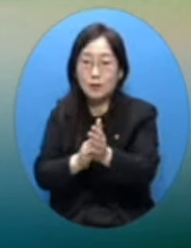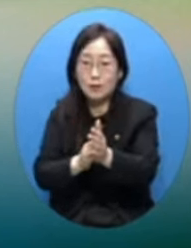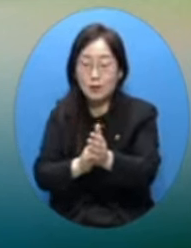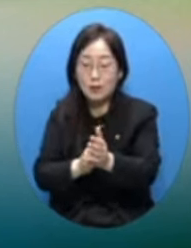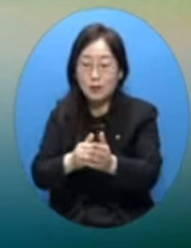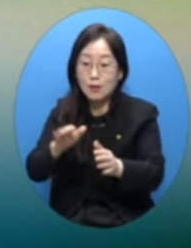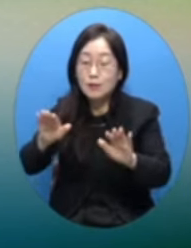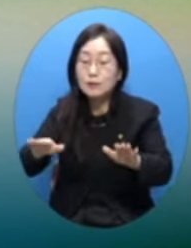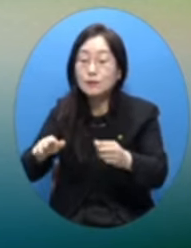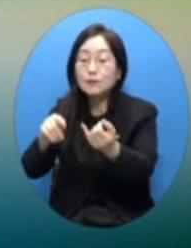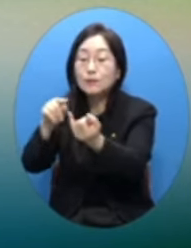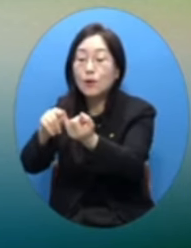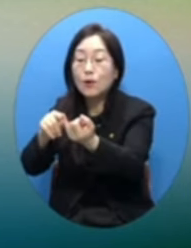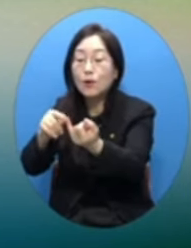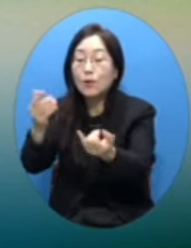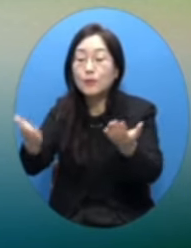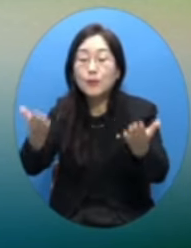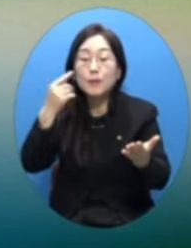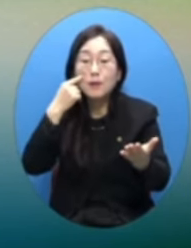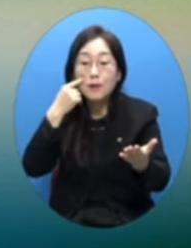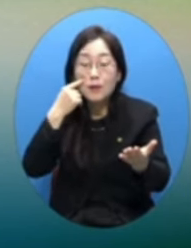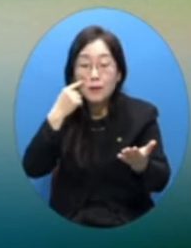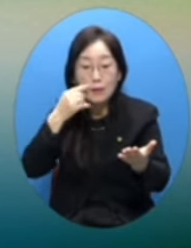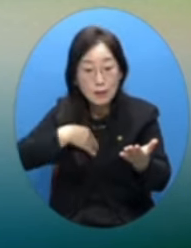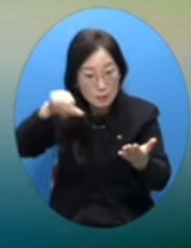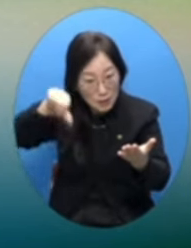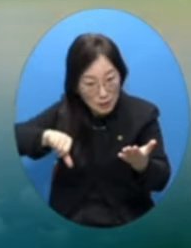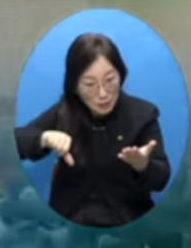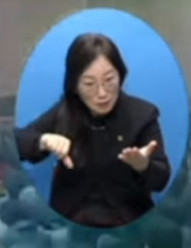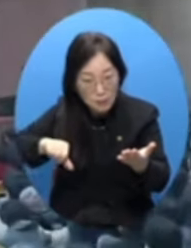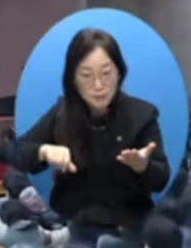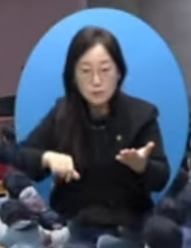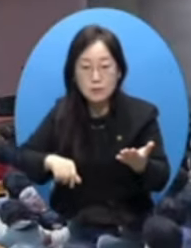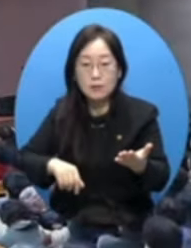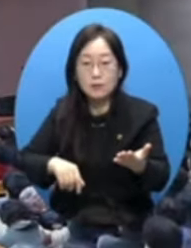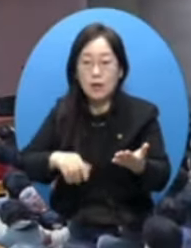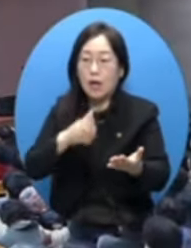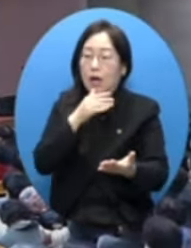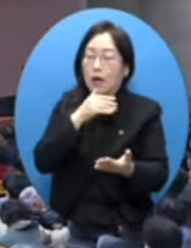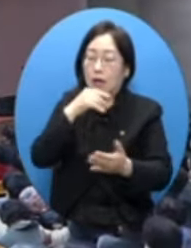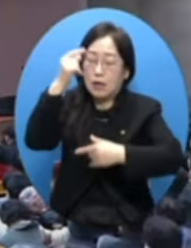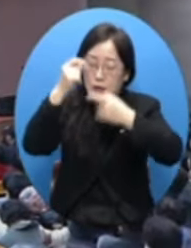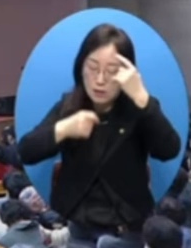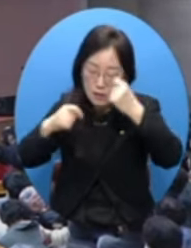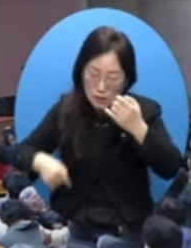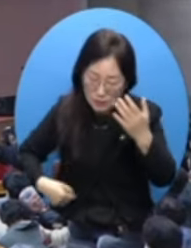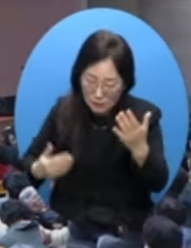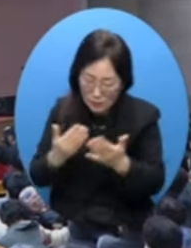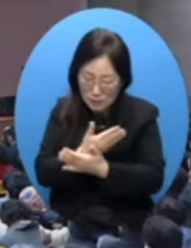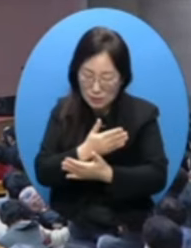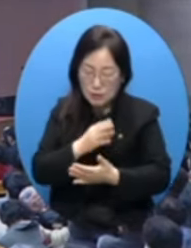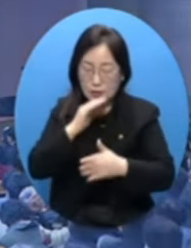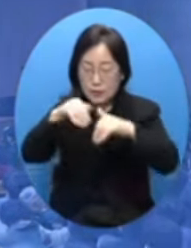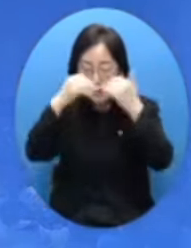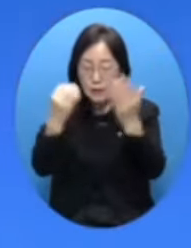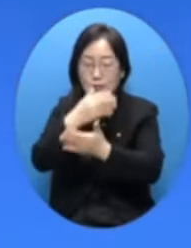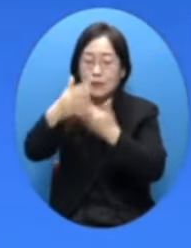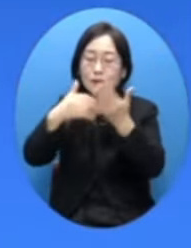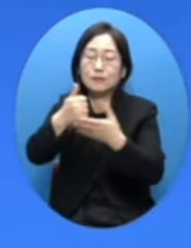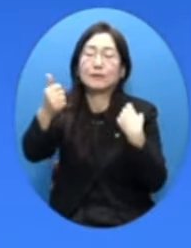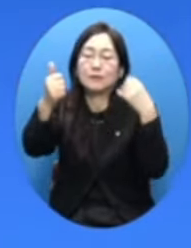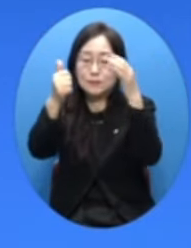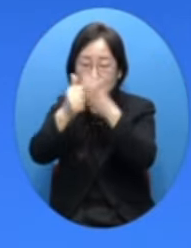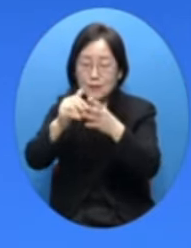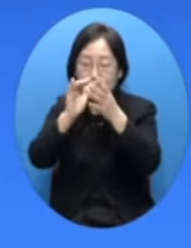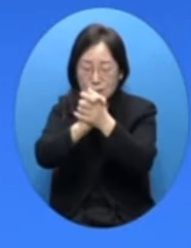생각하느냐? 눈물 흘리면서 내가 하나님을 철저히 의지 못한 걸 회개합니다. 하나님 앞에 모든 것을 맡깁니다.